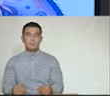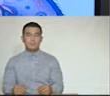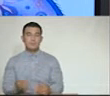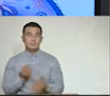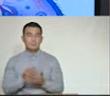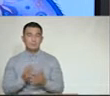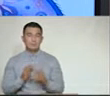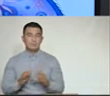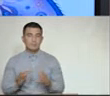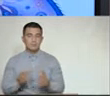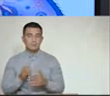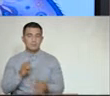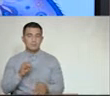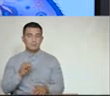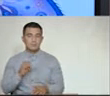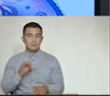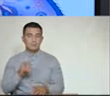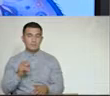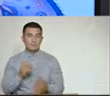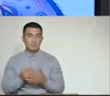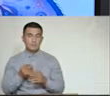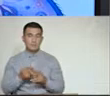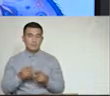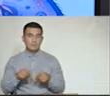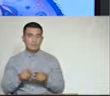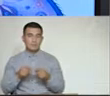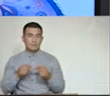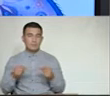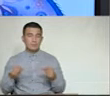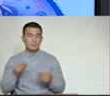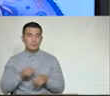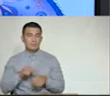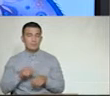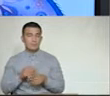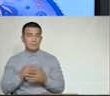Aziz o'quvchilar, tufilka turli xil ta'sirlarni sezadi.